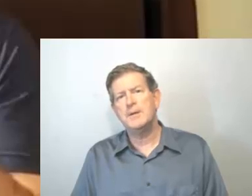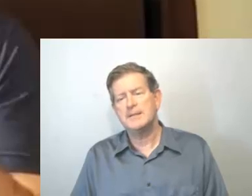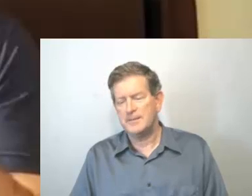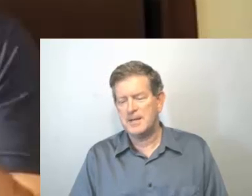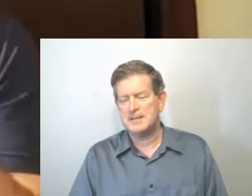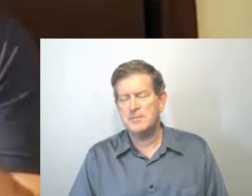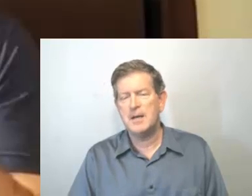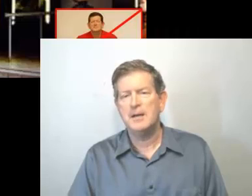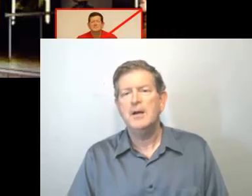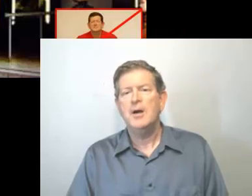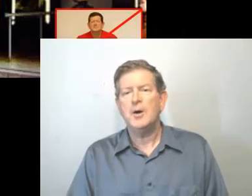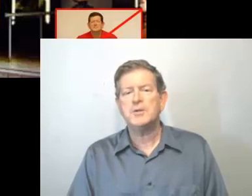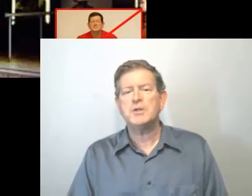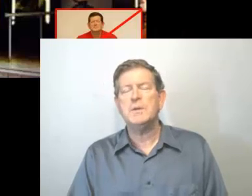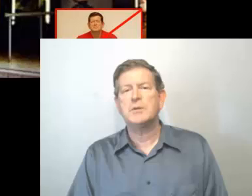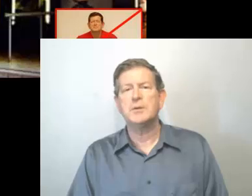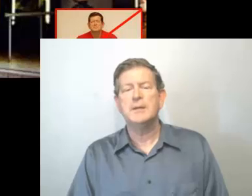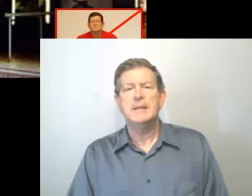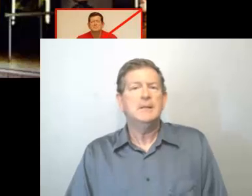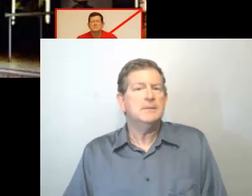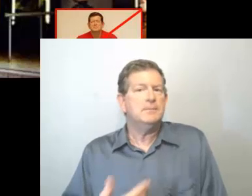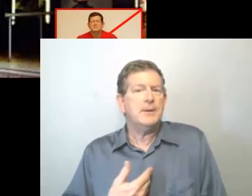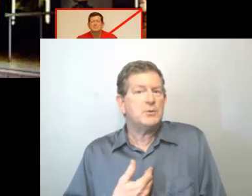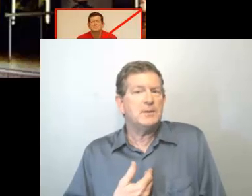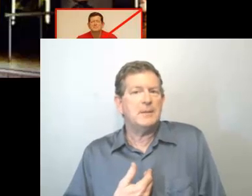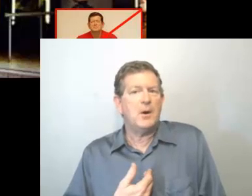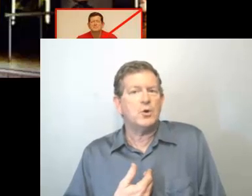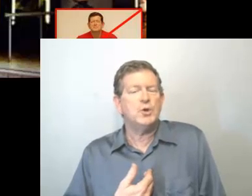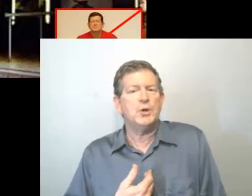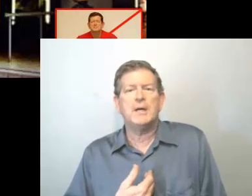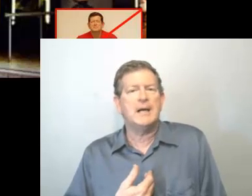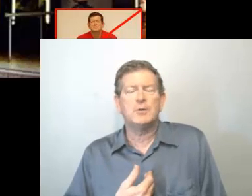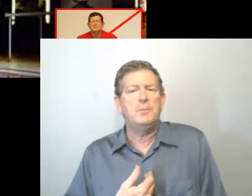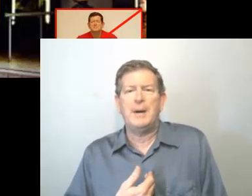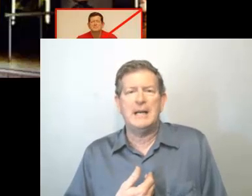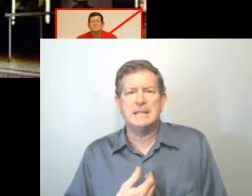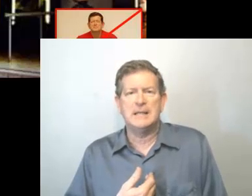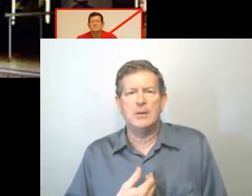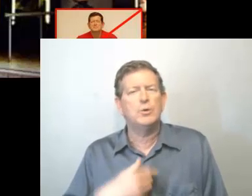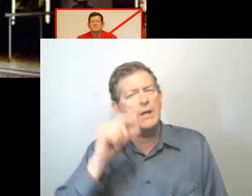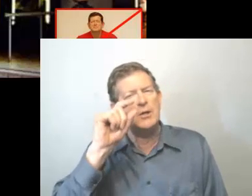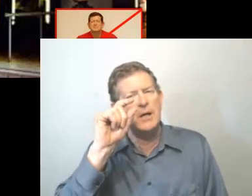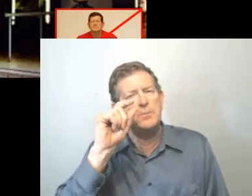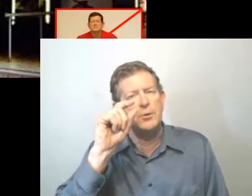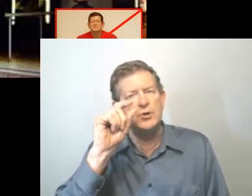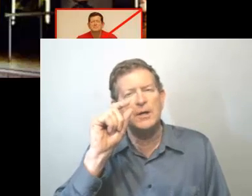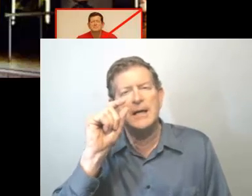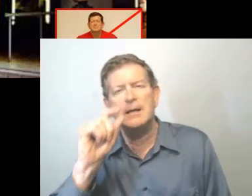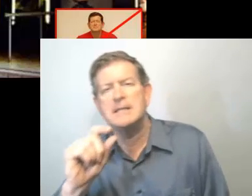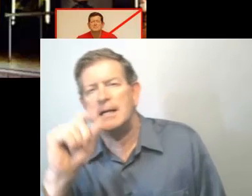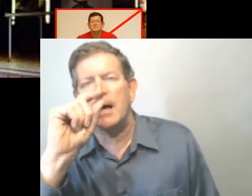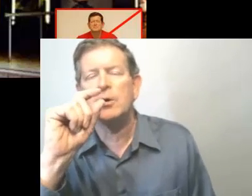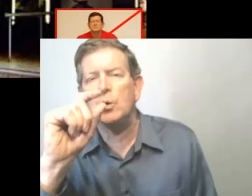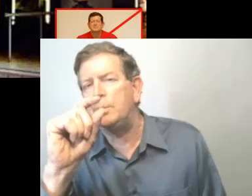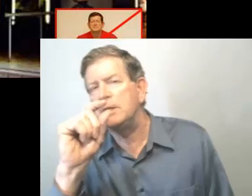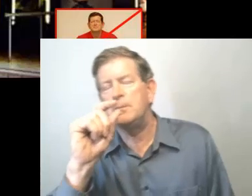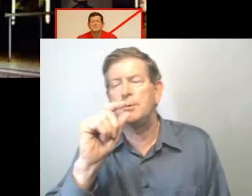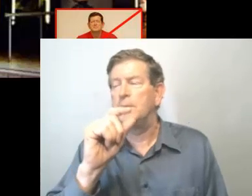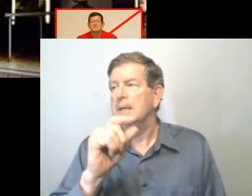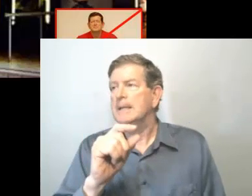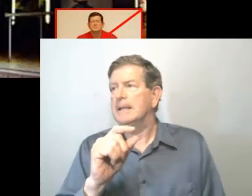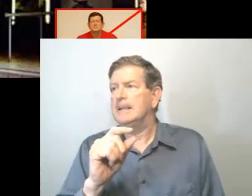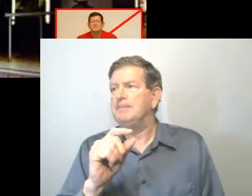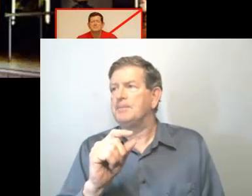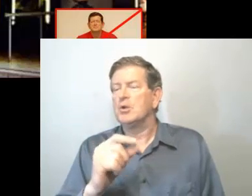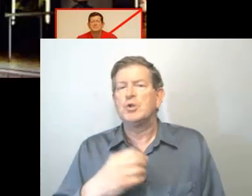D'accord, c'est bien, c'est bien, c'est bien. Ensuite, personnellement, je ne regarde pas la télé, ou très très peu. Je regarde la télé un tout petit